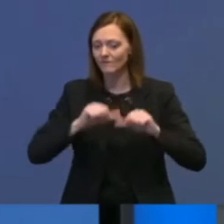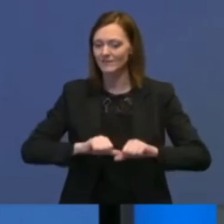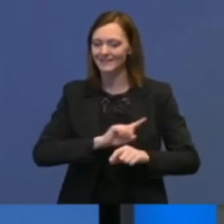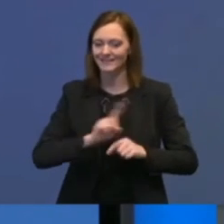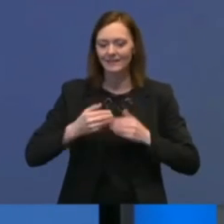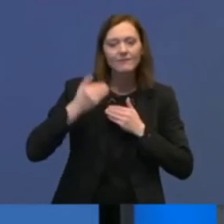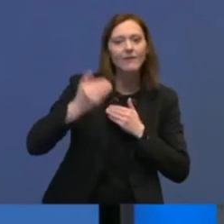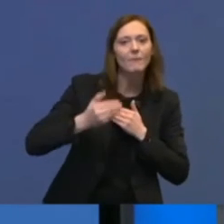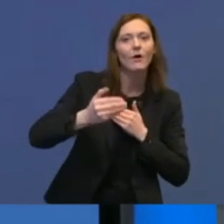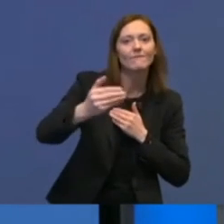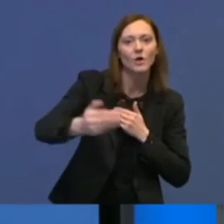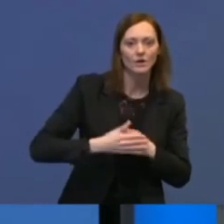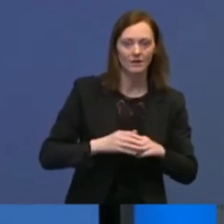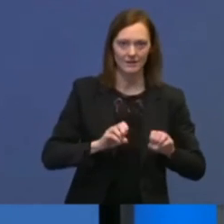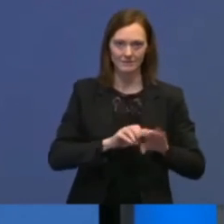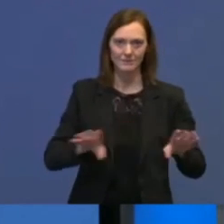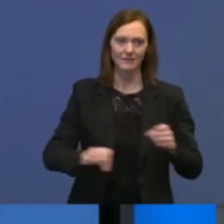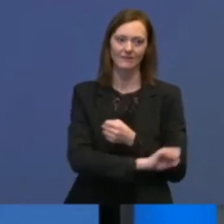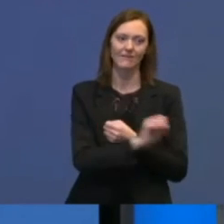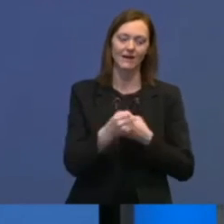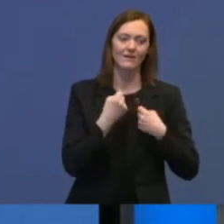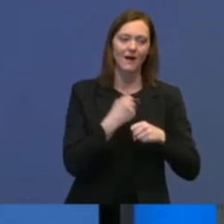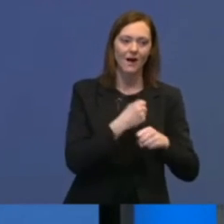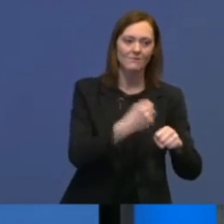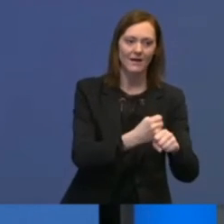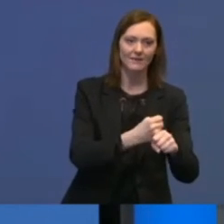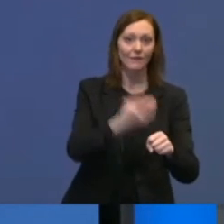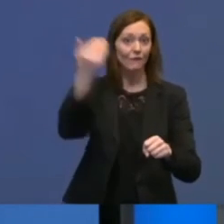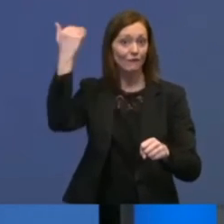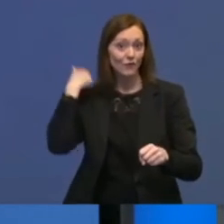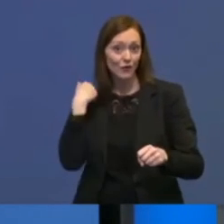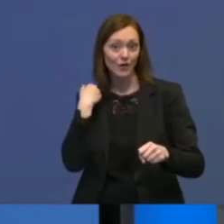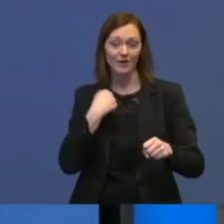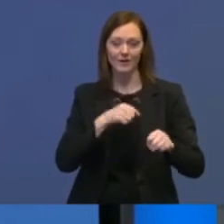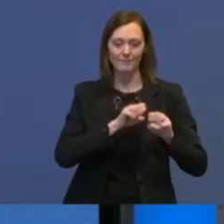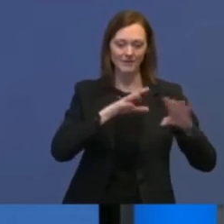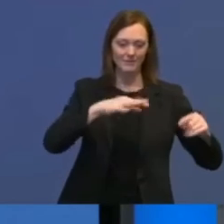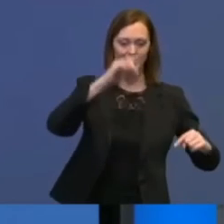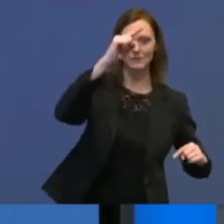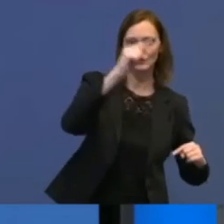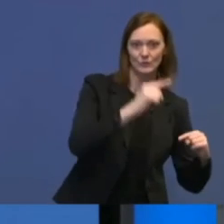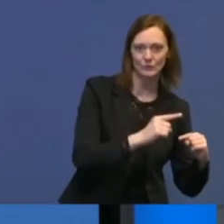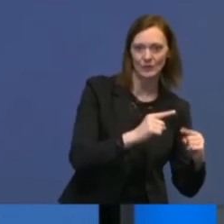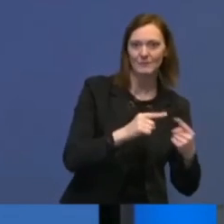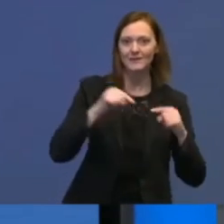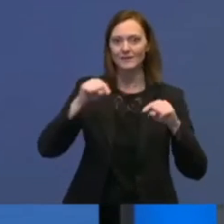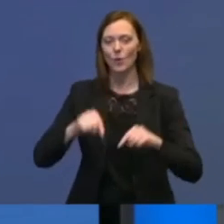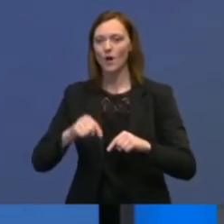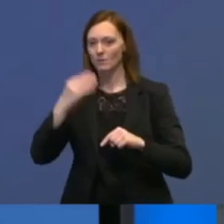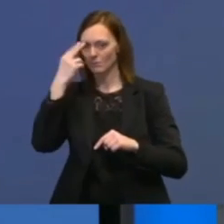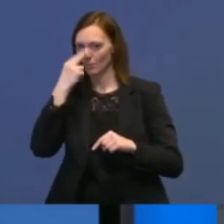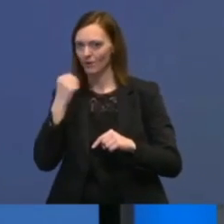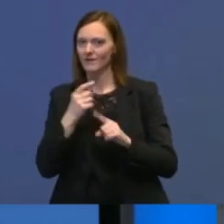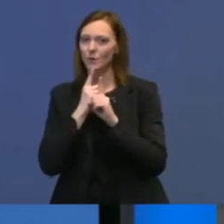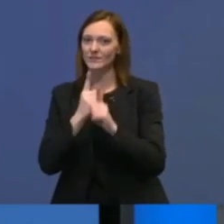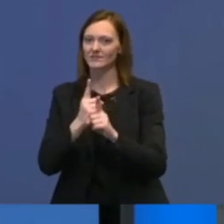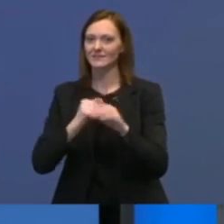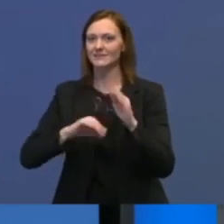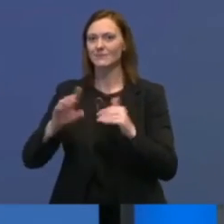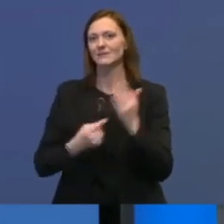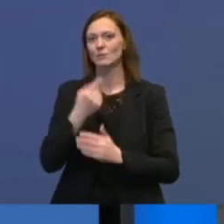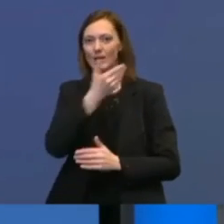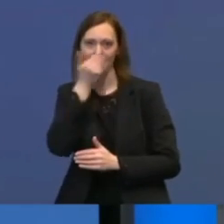shaqada xakamaynta kalakadistu waxay iskebadele saa in uudhukasaf marka a. hos lagu haiyo aya doonu qonay saa in